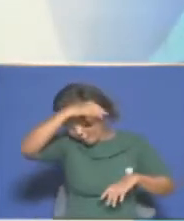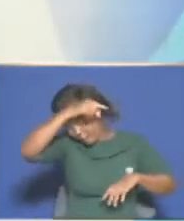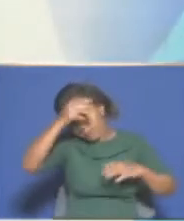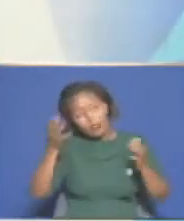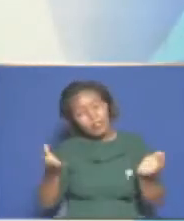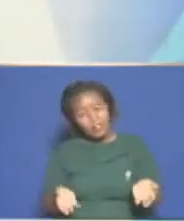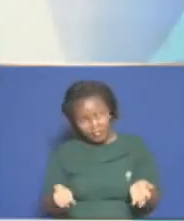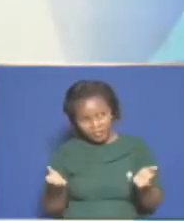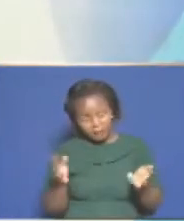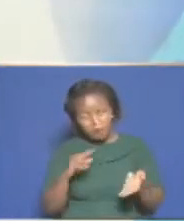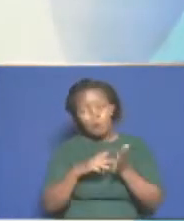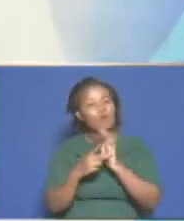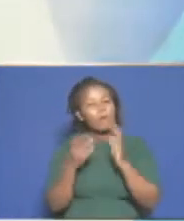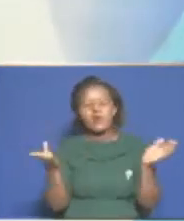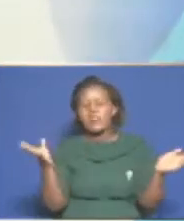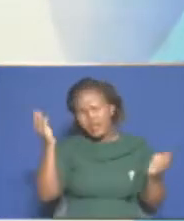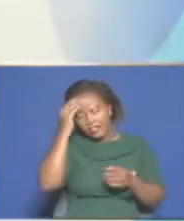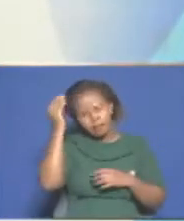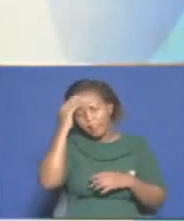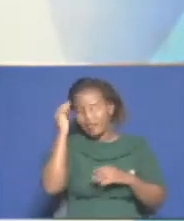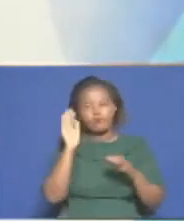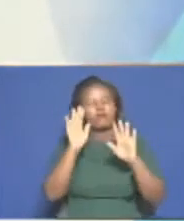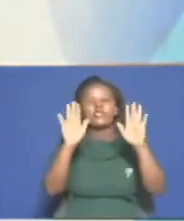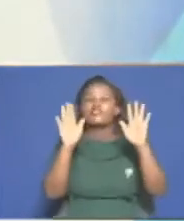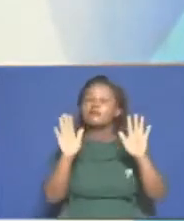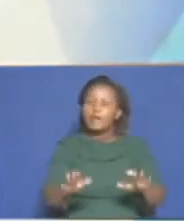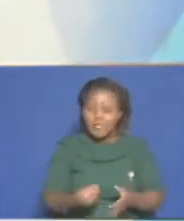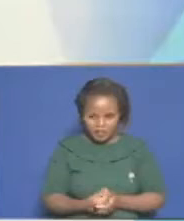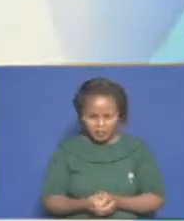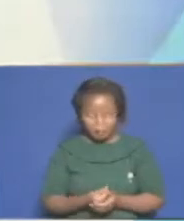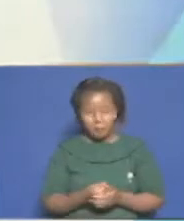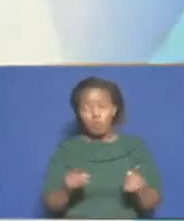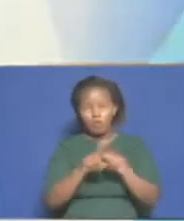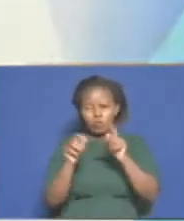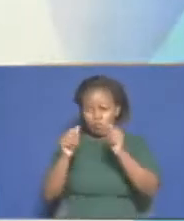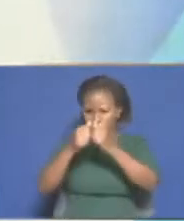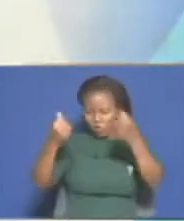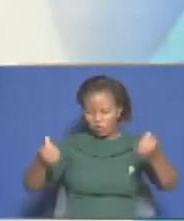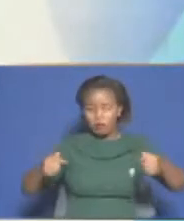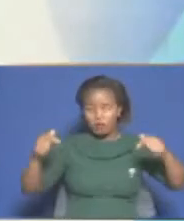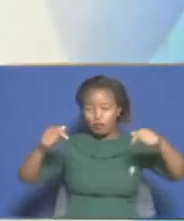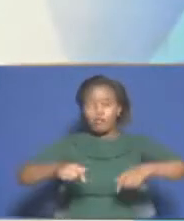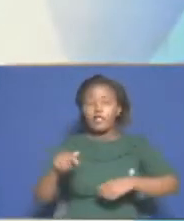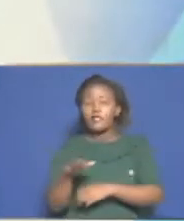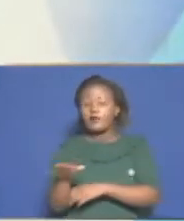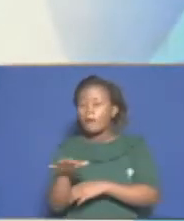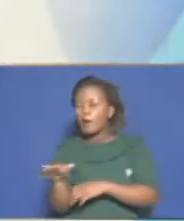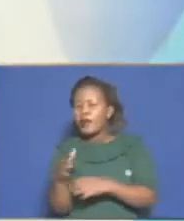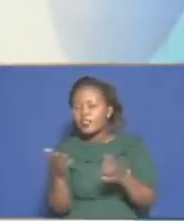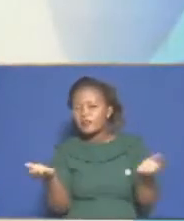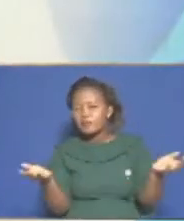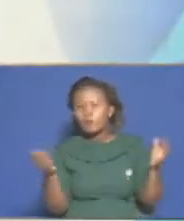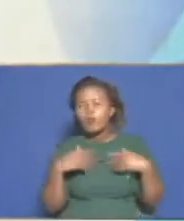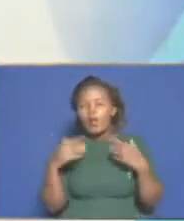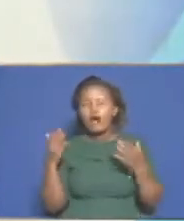So masomo ni jambo la muhimu, na wale ambao nimeona katika magazeti yetu leo asubuhi ya kwamba kuna